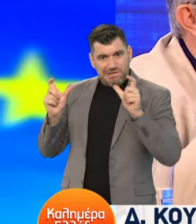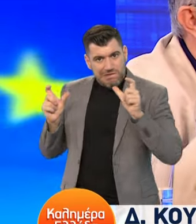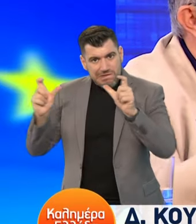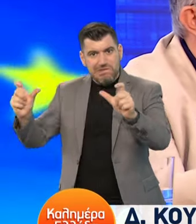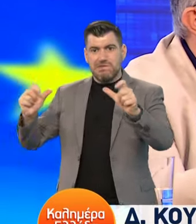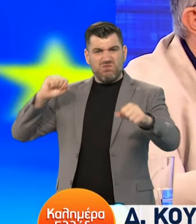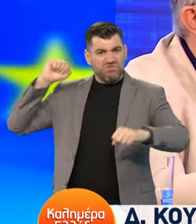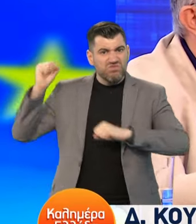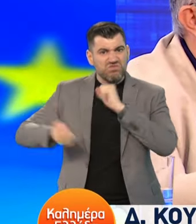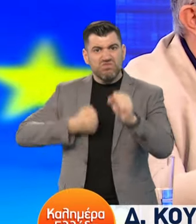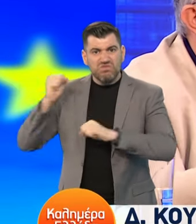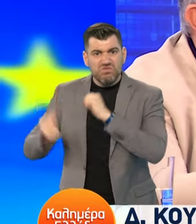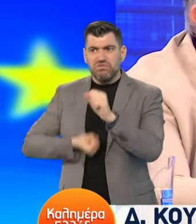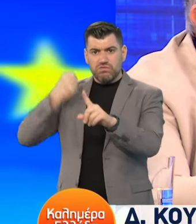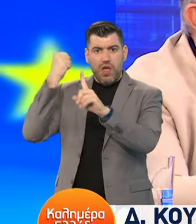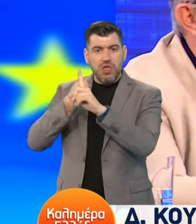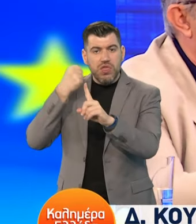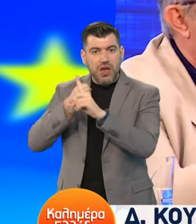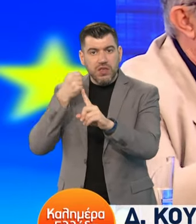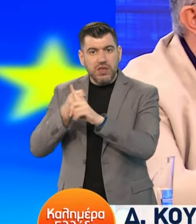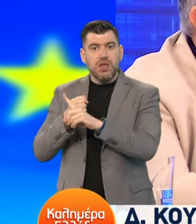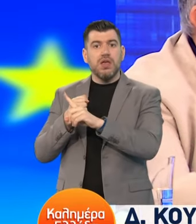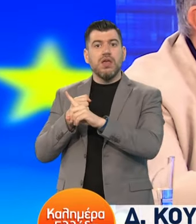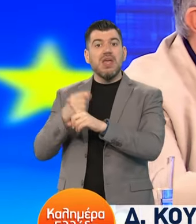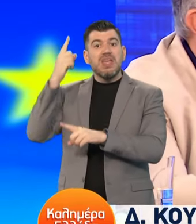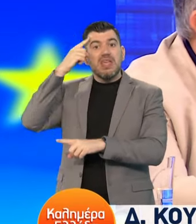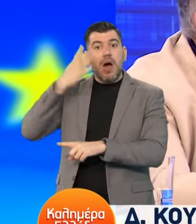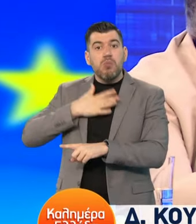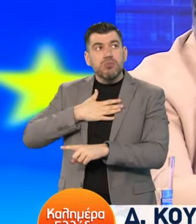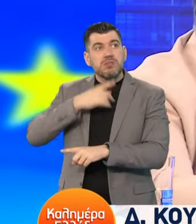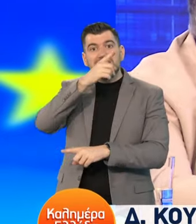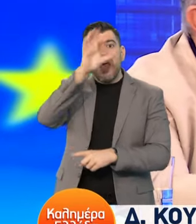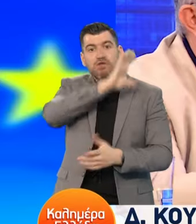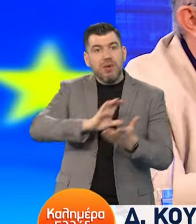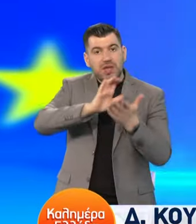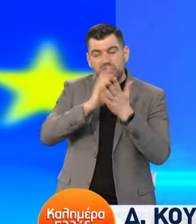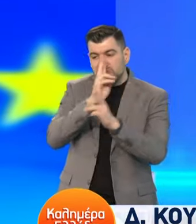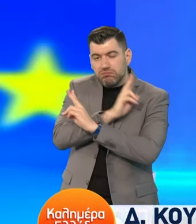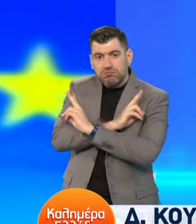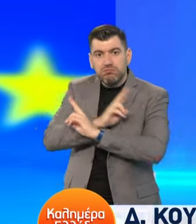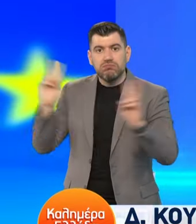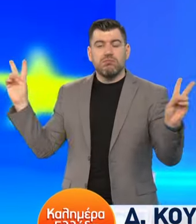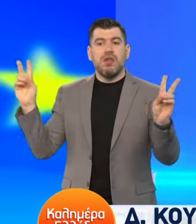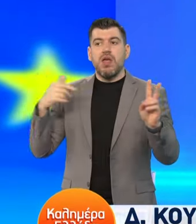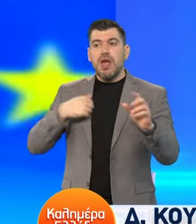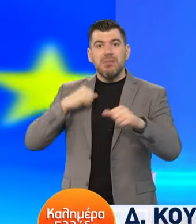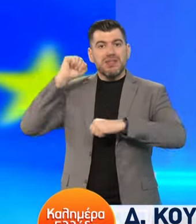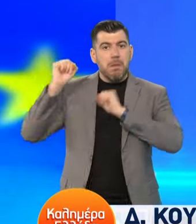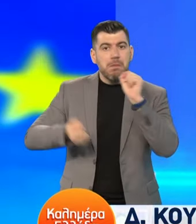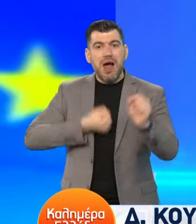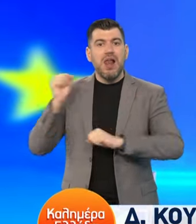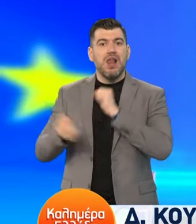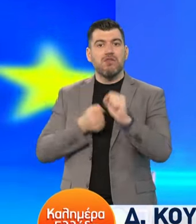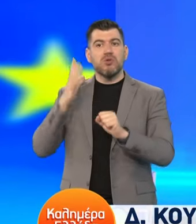μπροστά, να έχει καθαρή θέση για την Ευρωπαϊκή Ένωση, ξέρει ότι παλεύει και για το σήμερα, για να υπάρχει ανάσες ανακούφιση, να